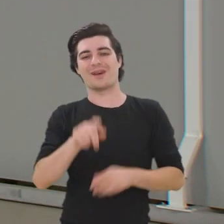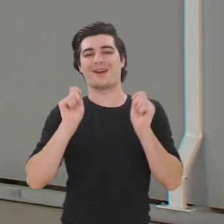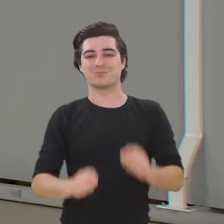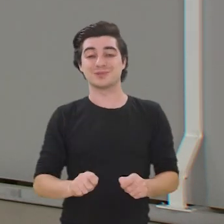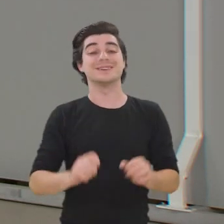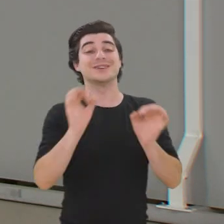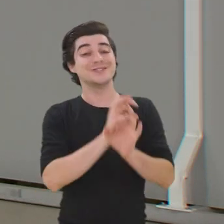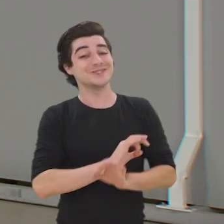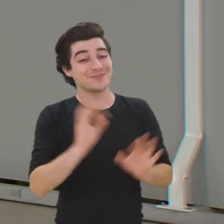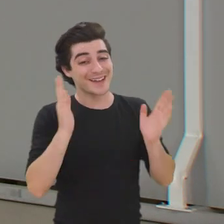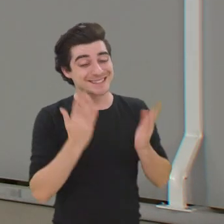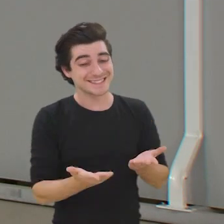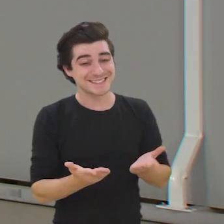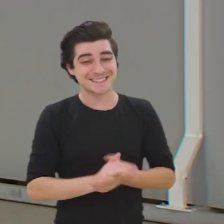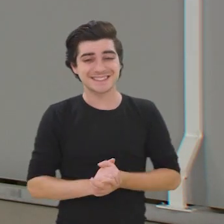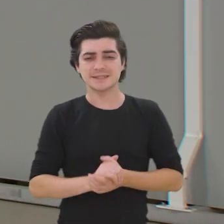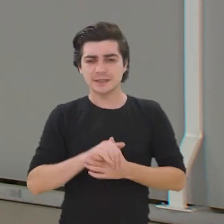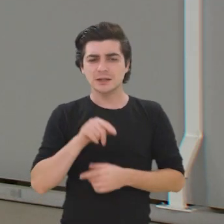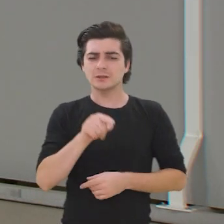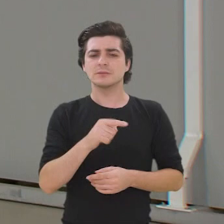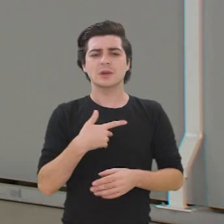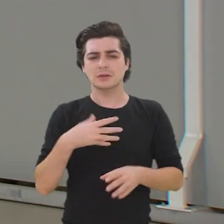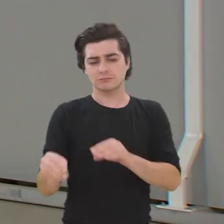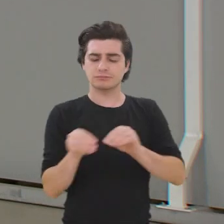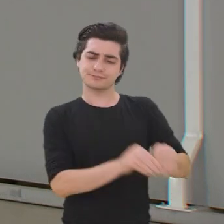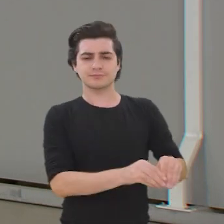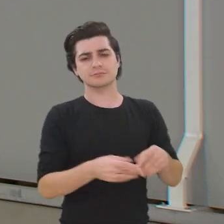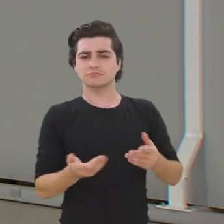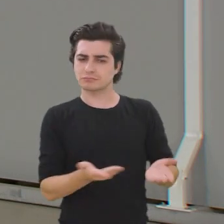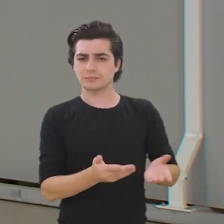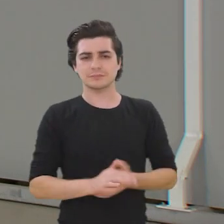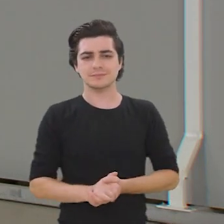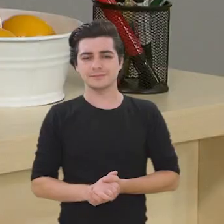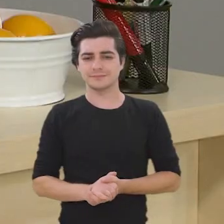gösterdi. Süpersin. Bunları sen kaldırabilirsin yan tarafına.